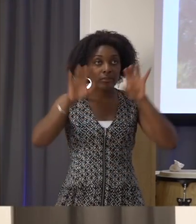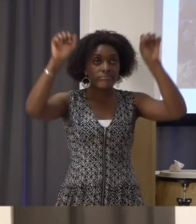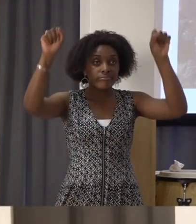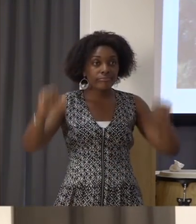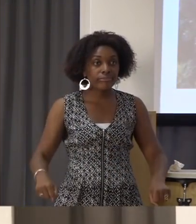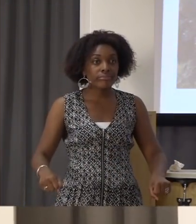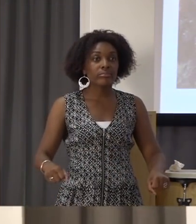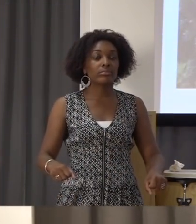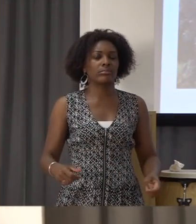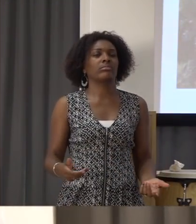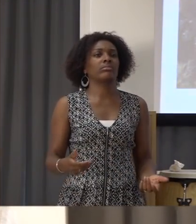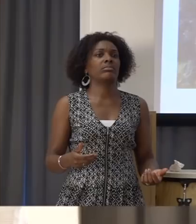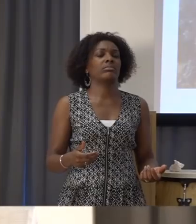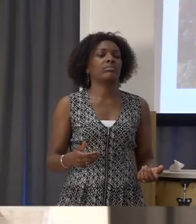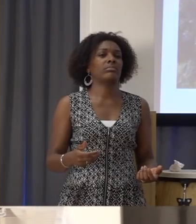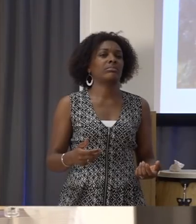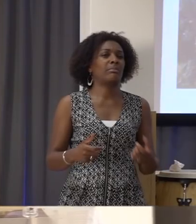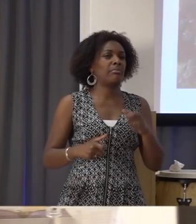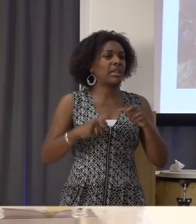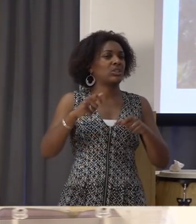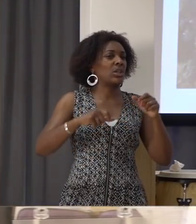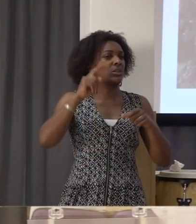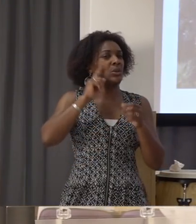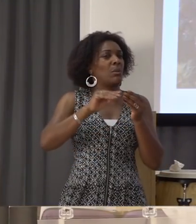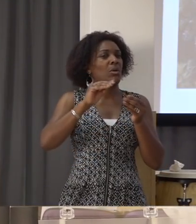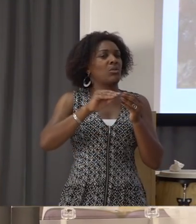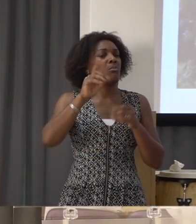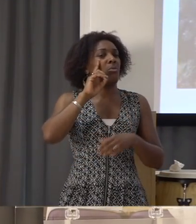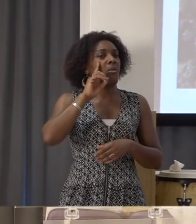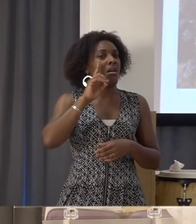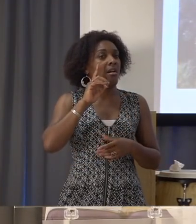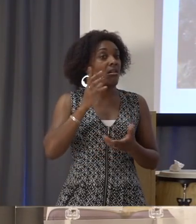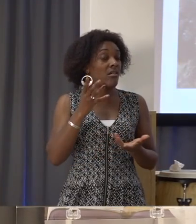Est-ce qu'ils se sont posé la question, mais pourquoi cela est ainsi?